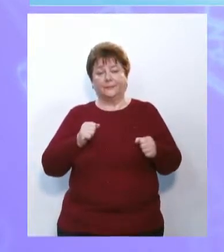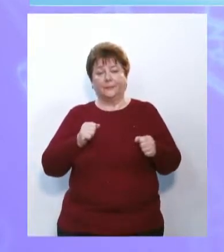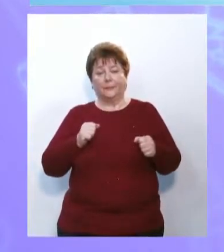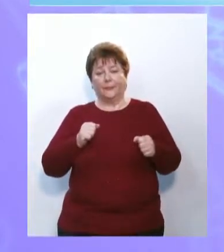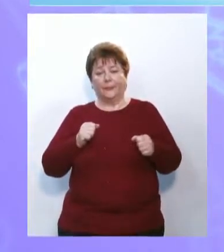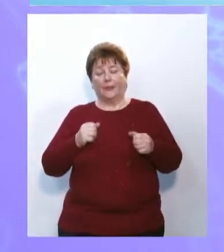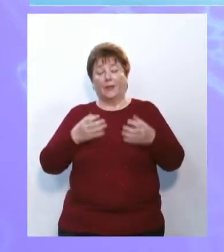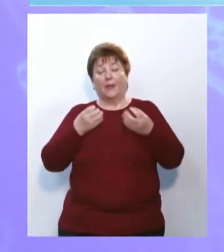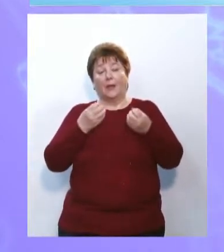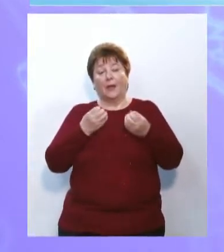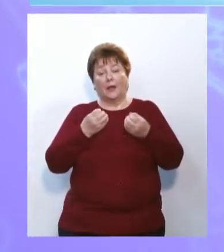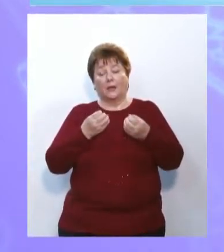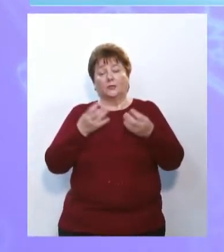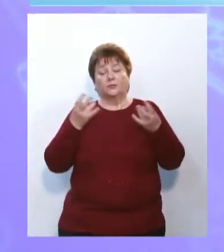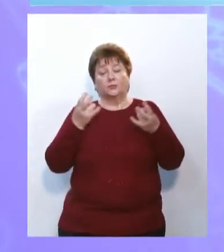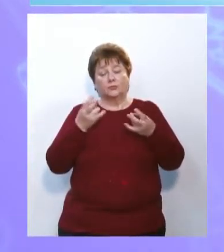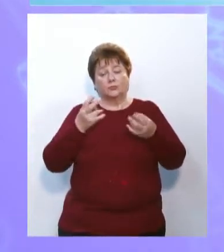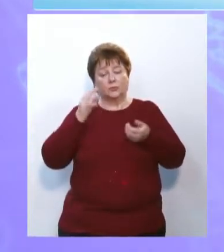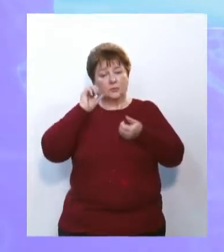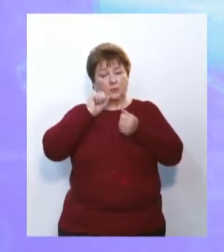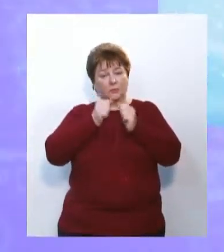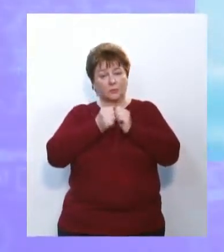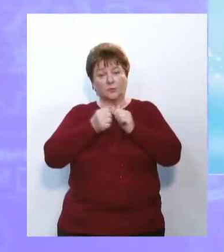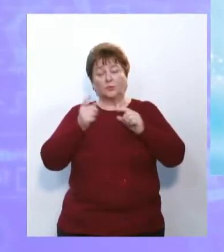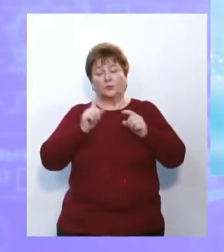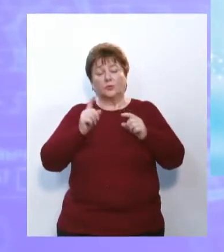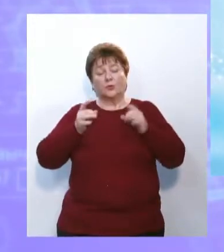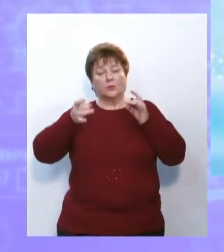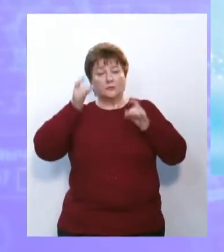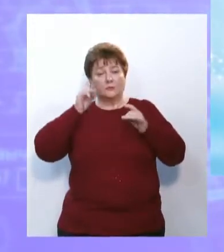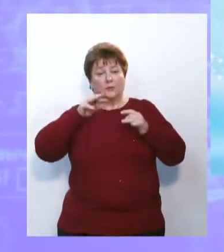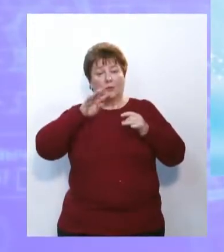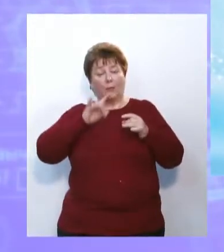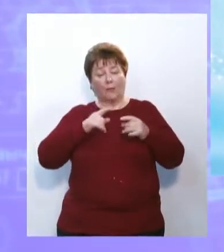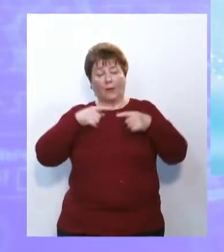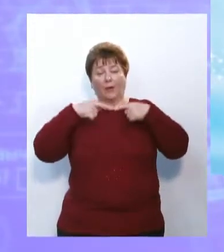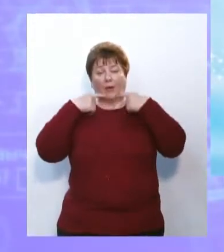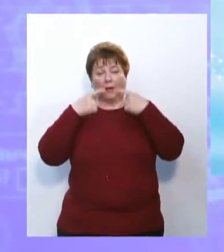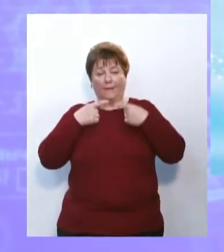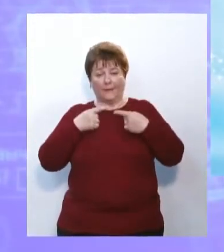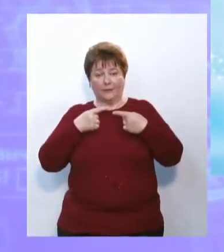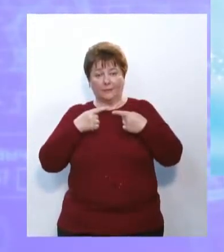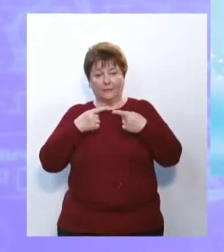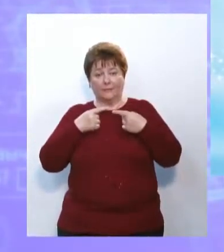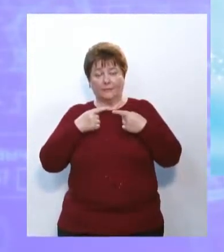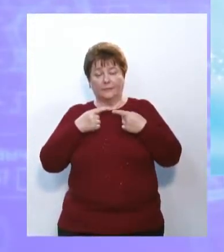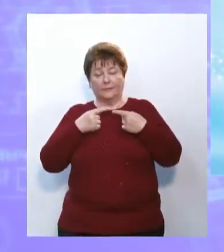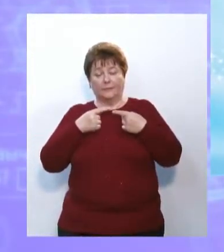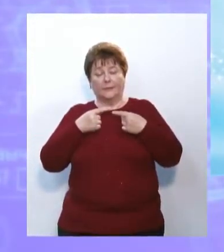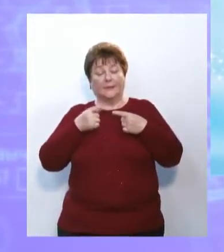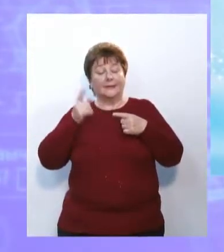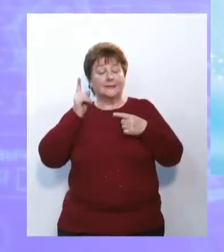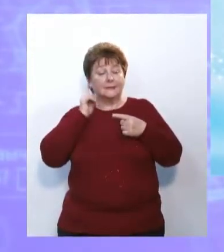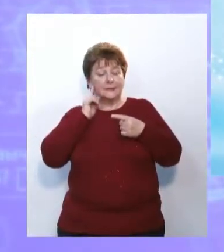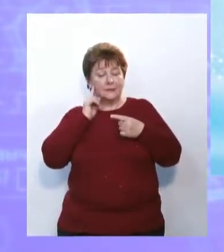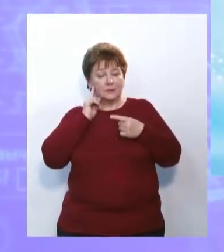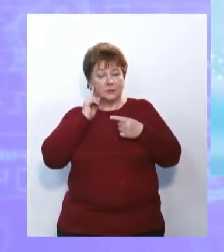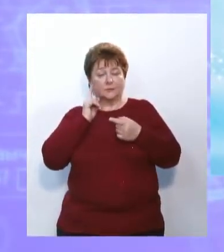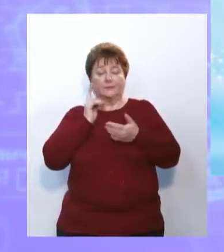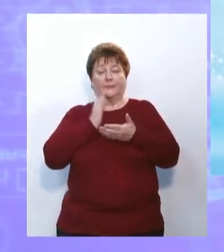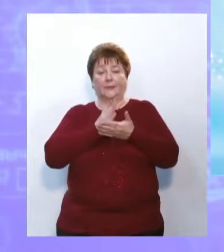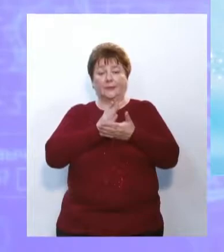А еще вы должны помнить, что звуки мы произносим и слышим.